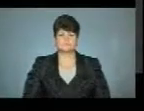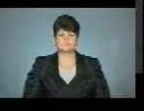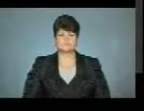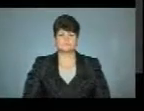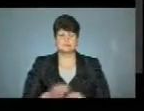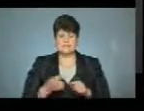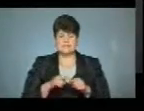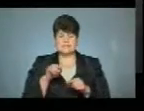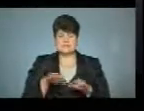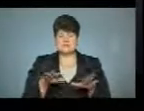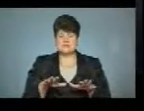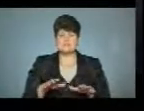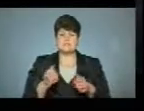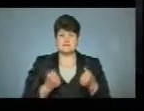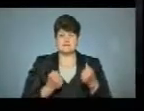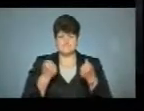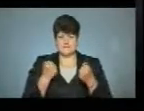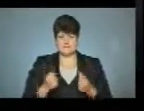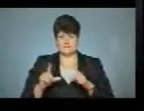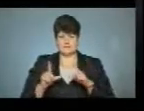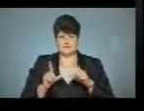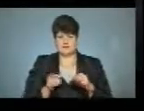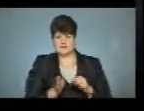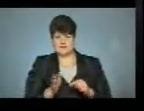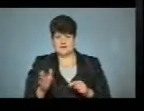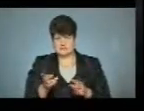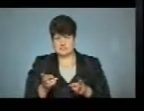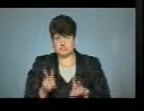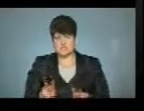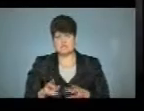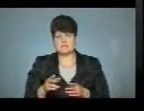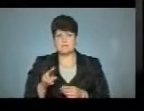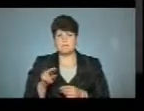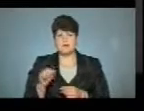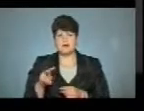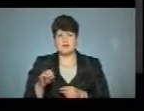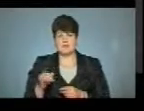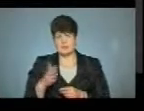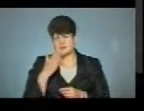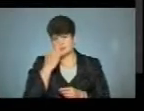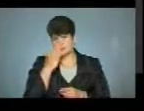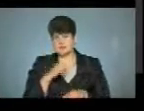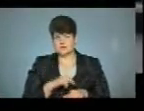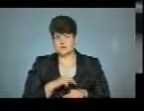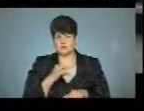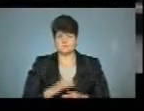Це місце, де вантажівка в'їхала у бордюр. На асфальті досі залишились сліди від пального, у повітрі чути запах